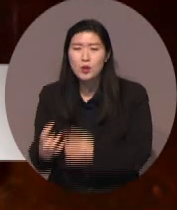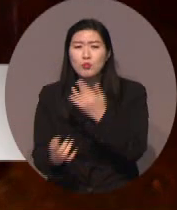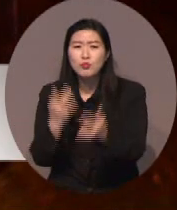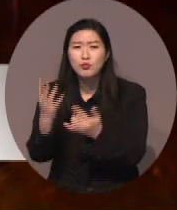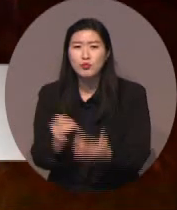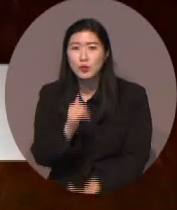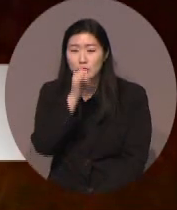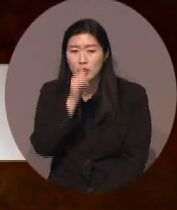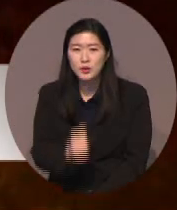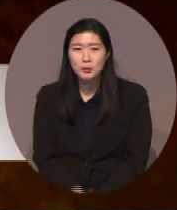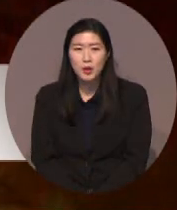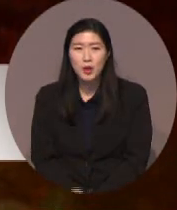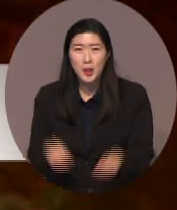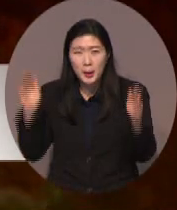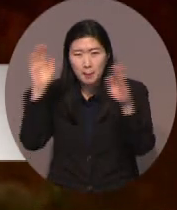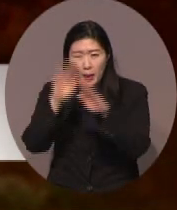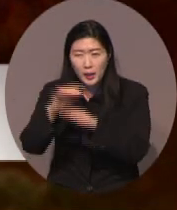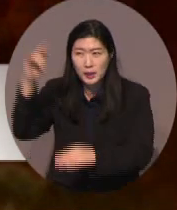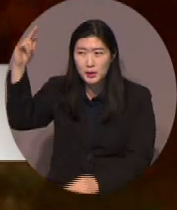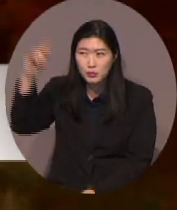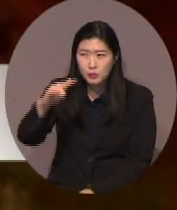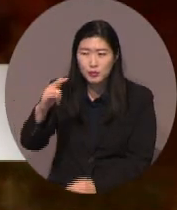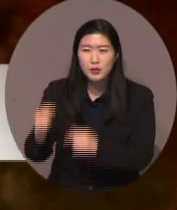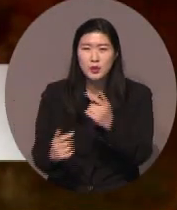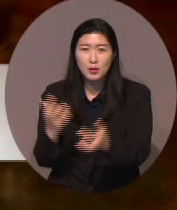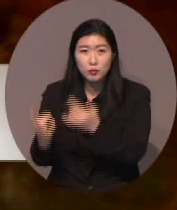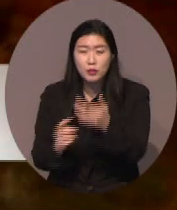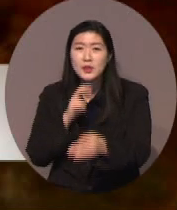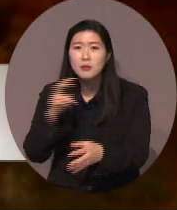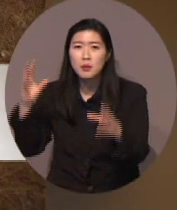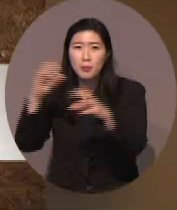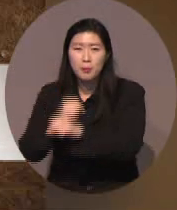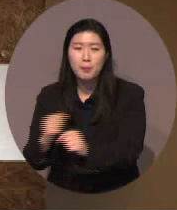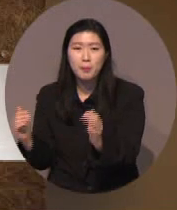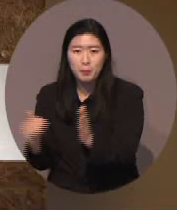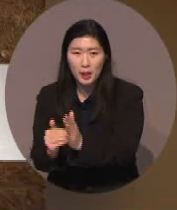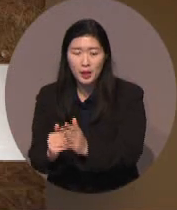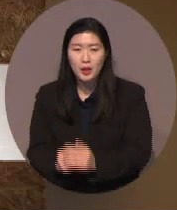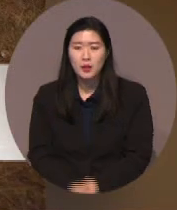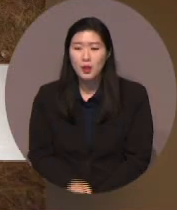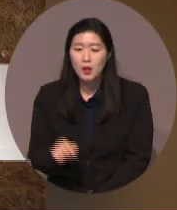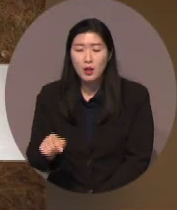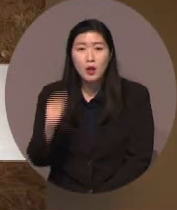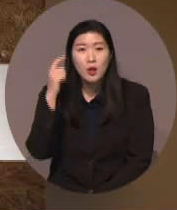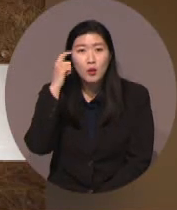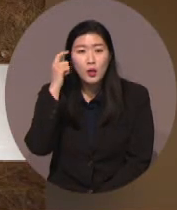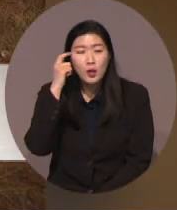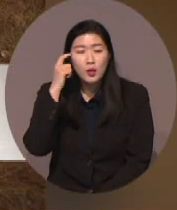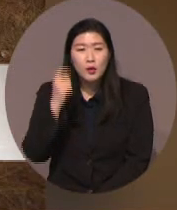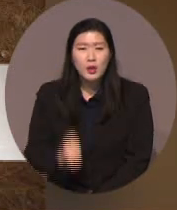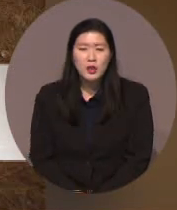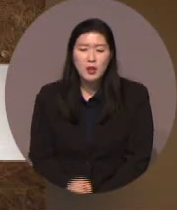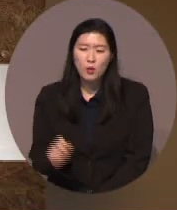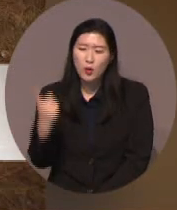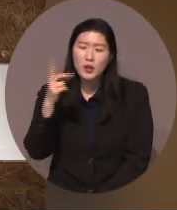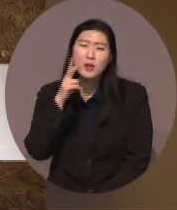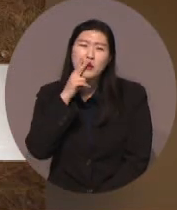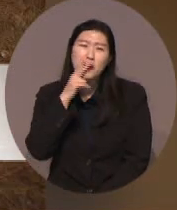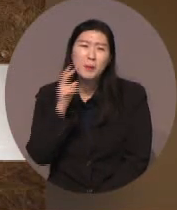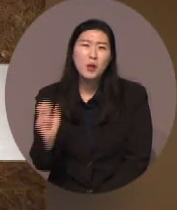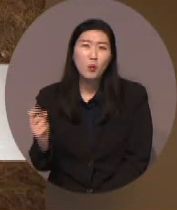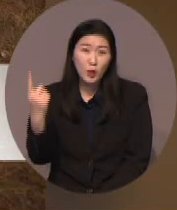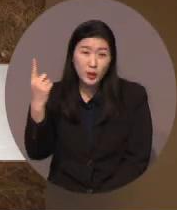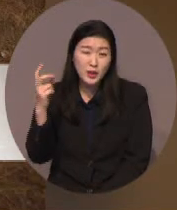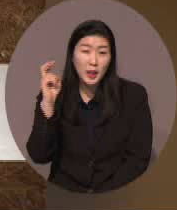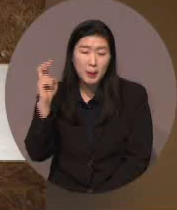불이나 야간 조명등과 잔디 등을 태우고 20분 만에 거뒀습니다 경찰과 소방당국은 담배꽁초 불씨에서